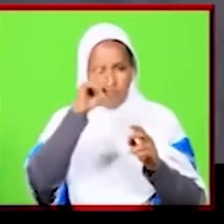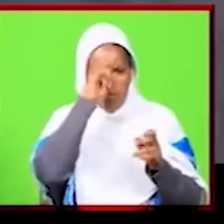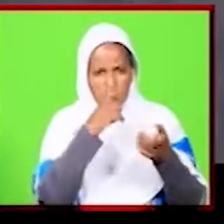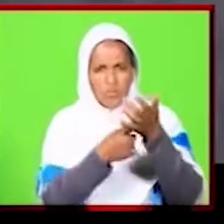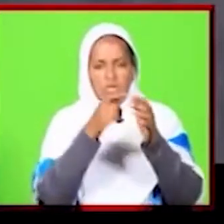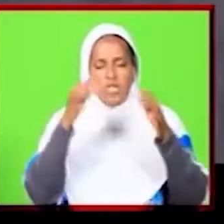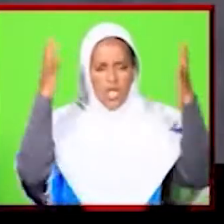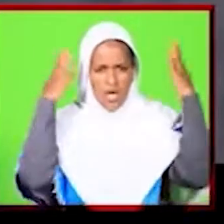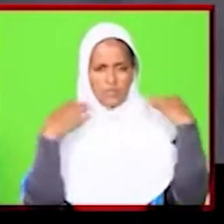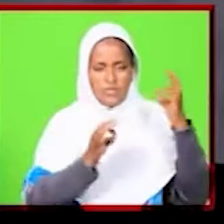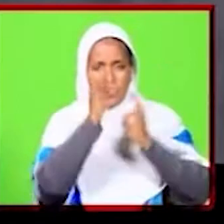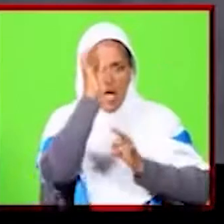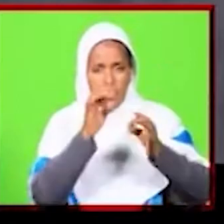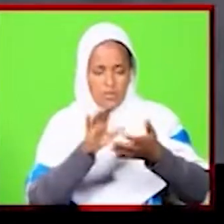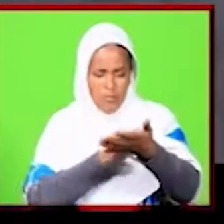ጥናቶች በግብፅ